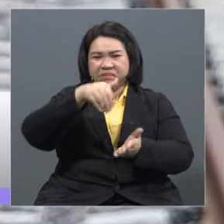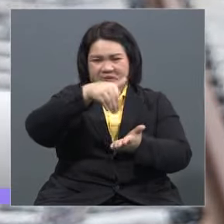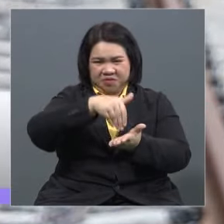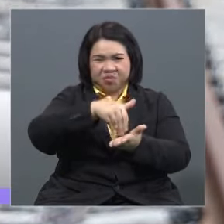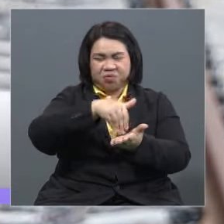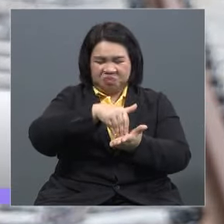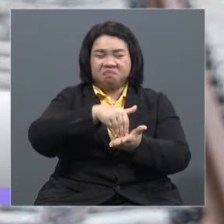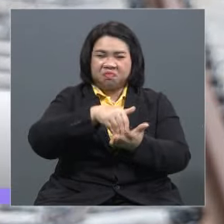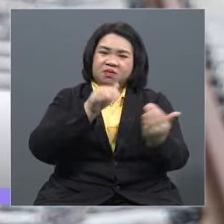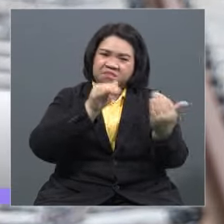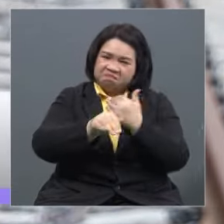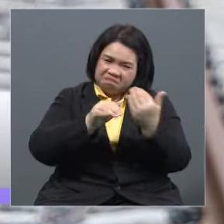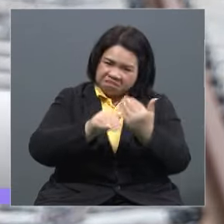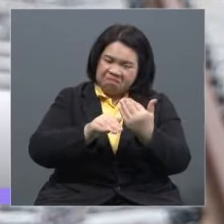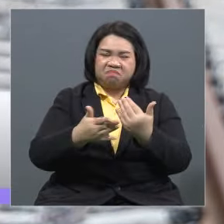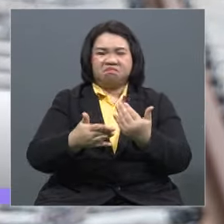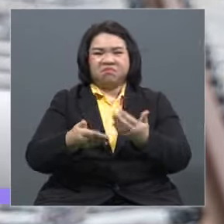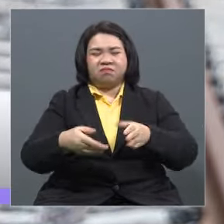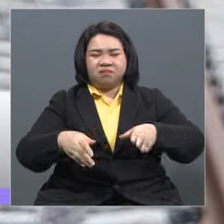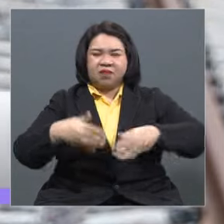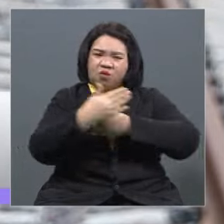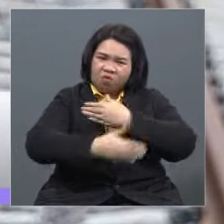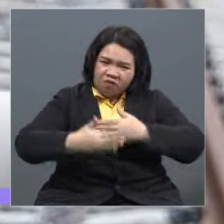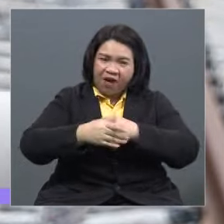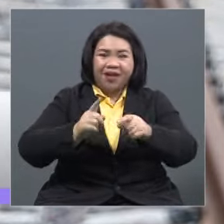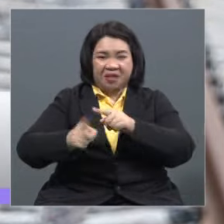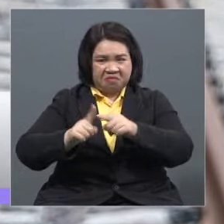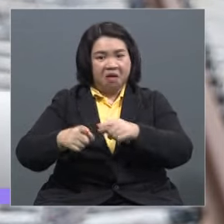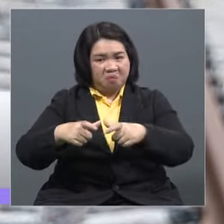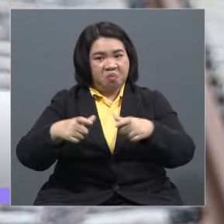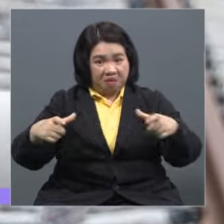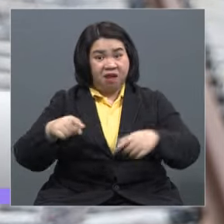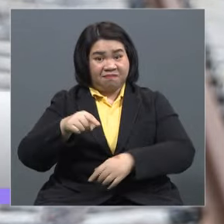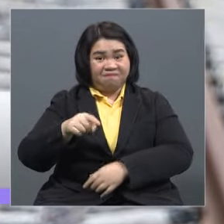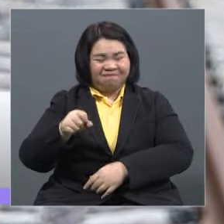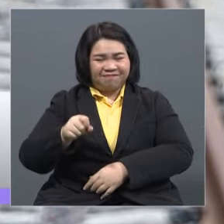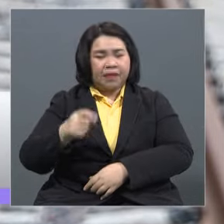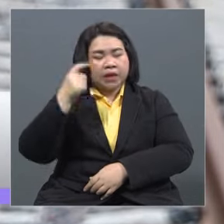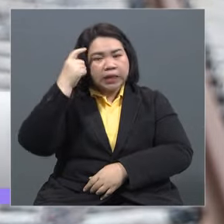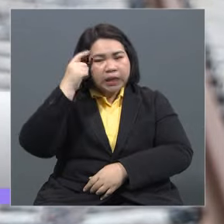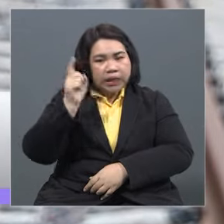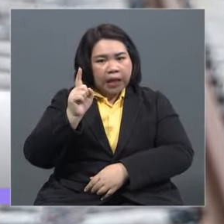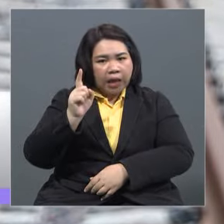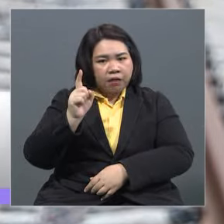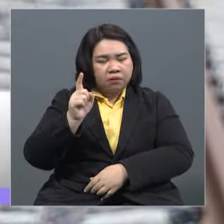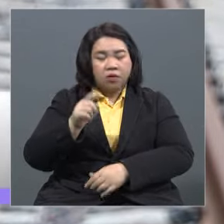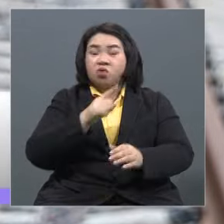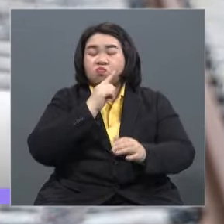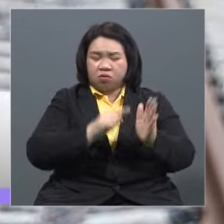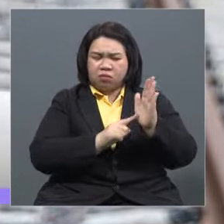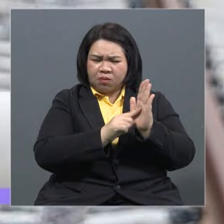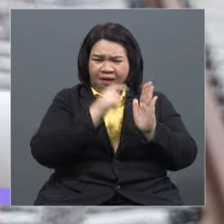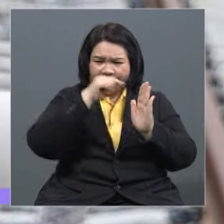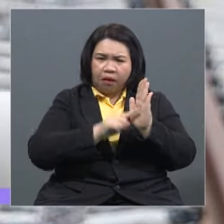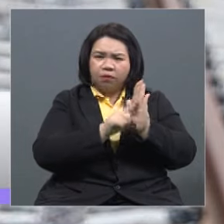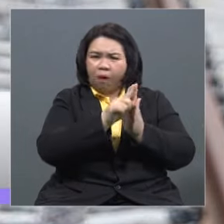กลางโครงข่ายคมนาคมที่ใหญ่อีกแห่งแห่งหนึ่งของประเทศไทยค่ะไม่เพียงเท่านั้นนะคะก็ยังเชื่อมโยงการเดินทางไปสู่ประเทศเพื่อน